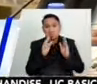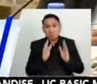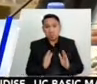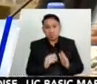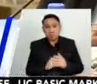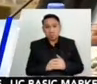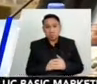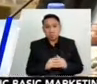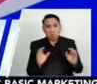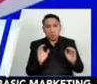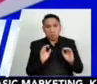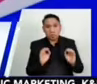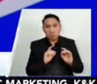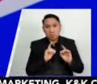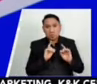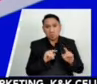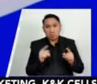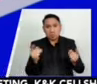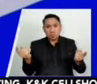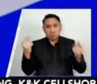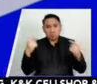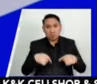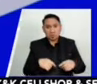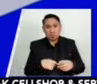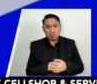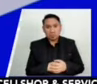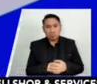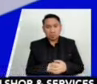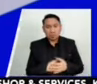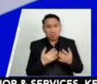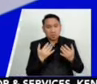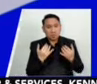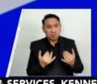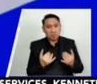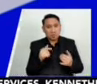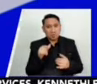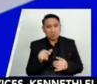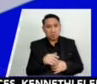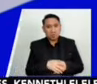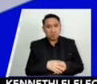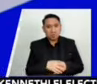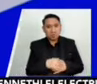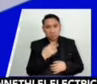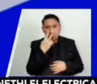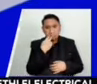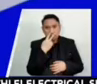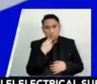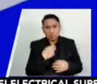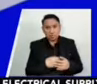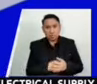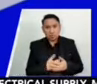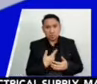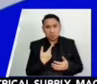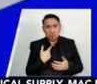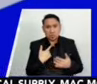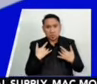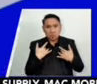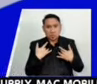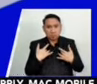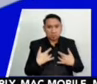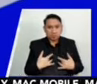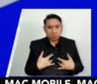kung kung makakarating sila k nakakausap ko siya iniiyak-iyak lang parang may anxiety depression siya so hindi ko alam kung